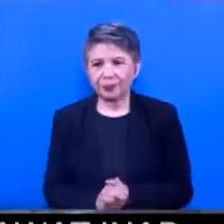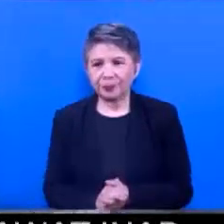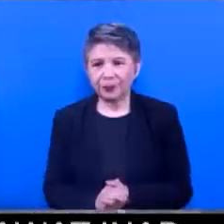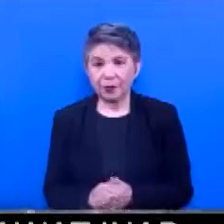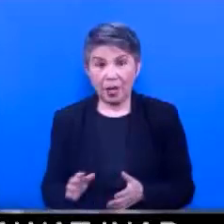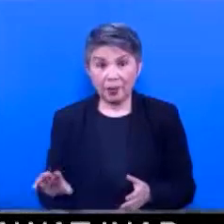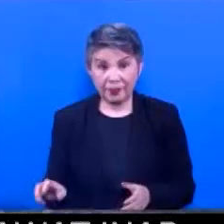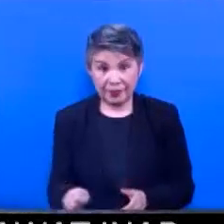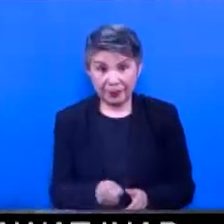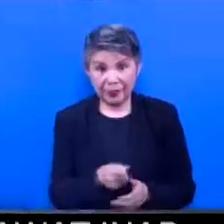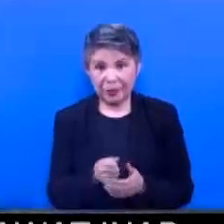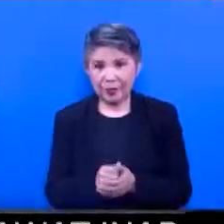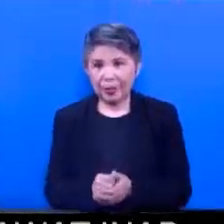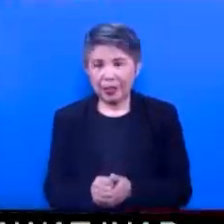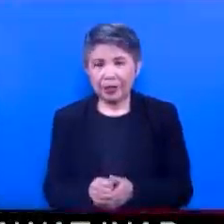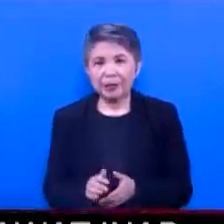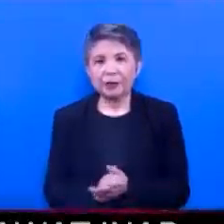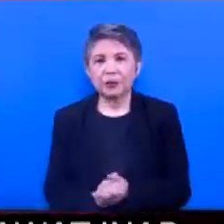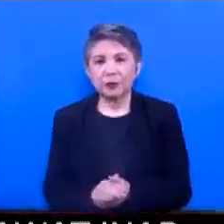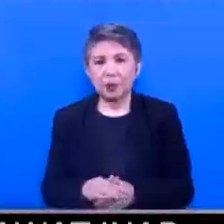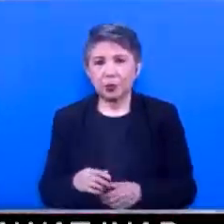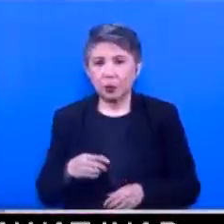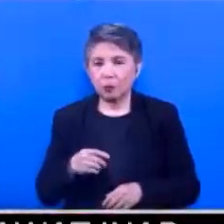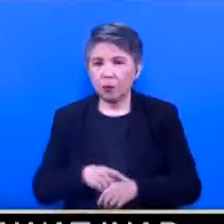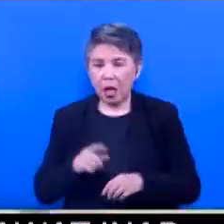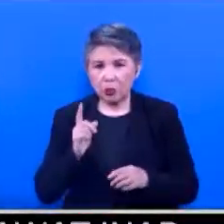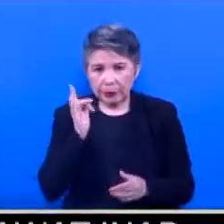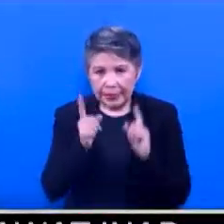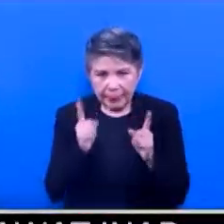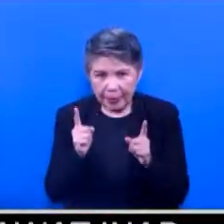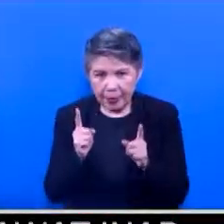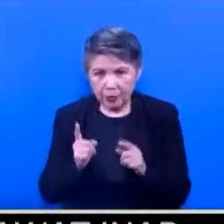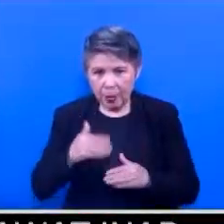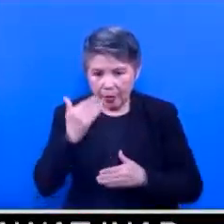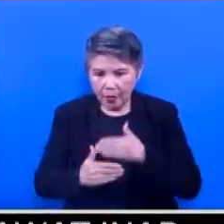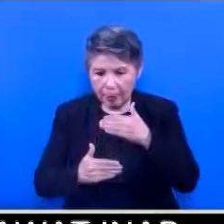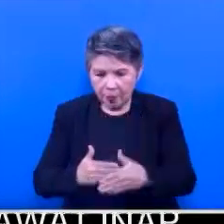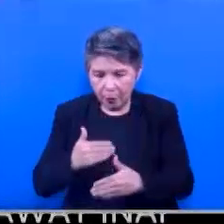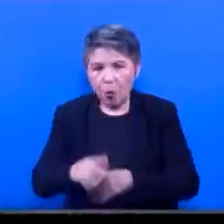Ya, pembuat tahu tidak boleh lengah dan membuang waktu. Disiplin adalah kunci agar